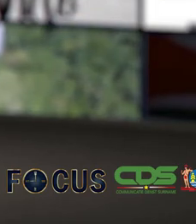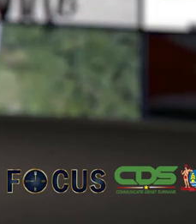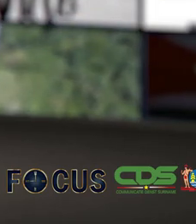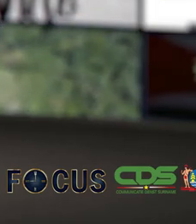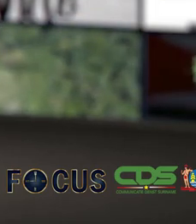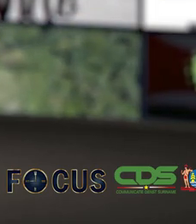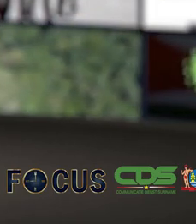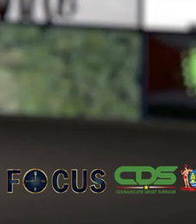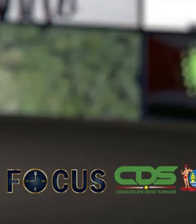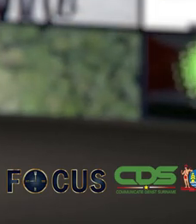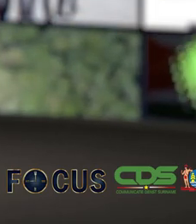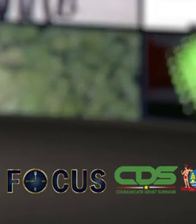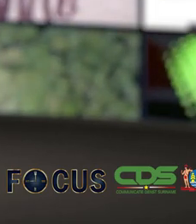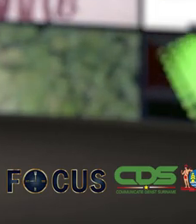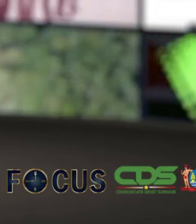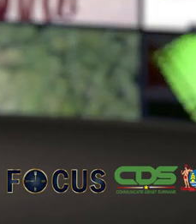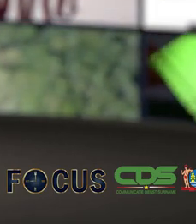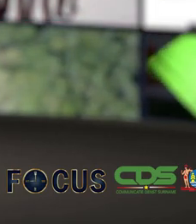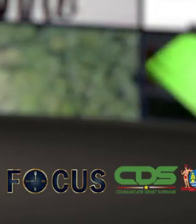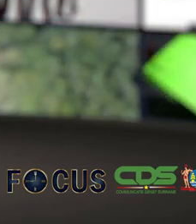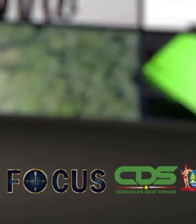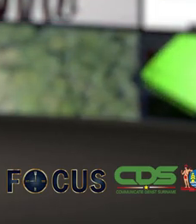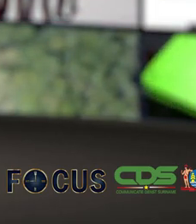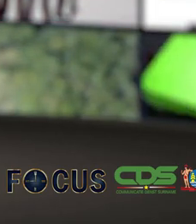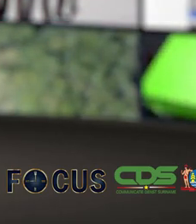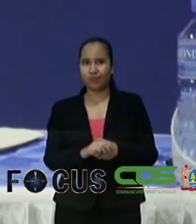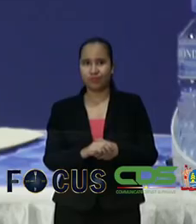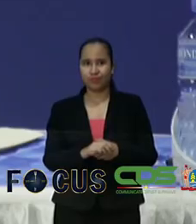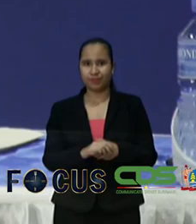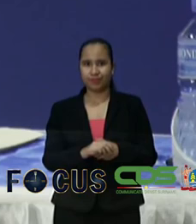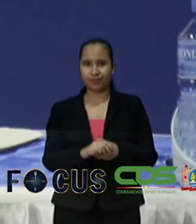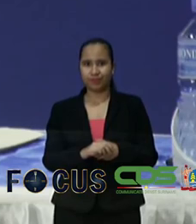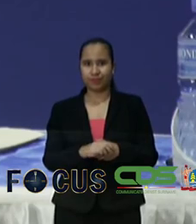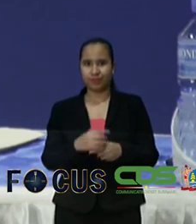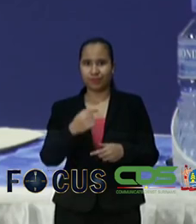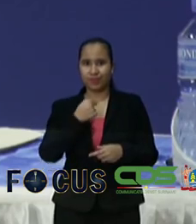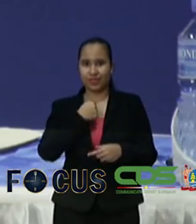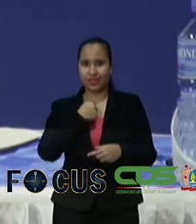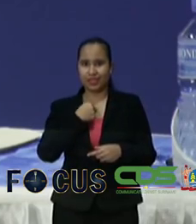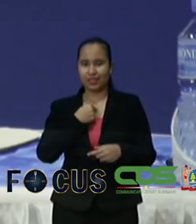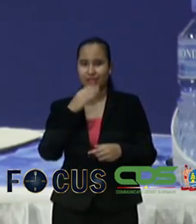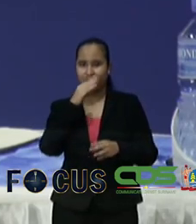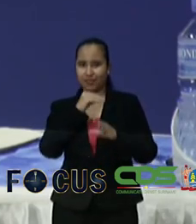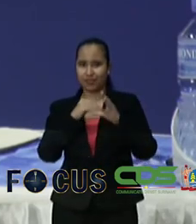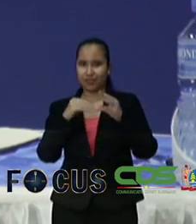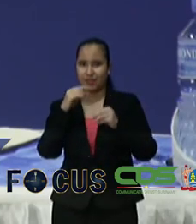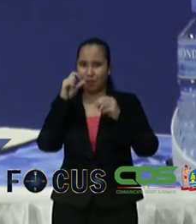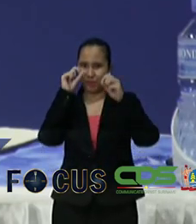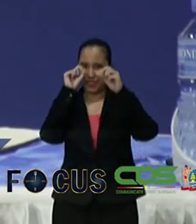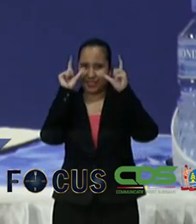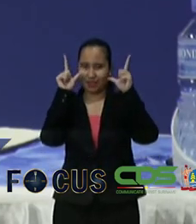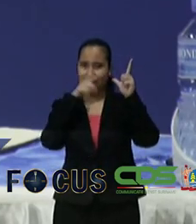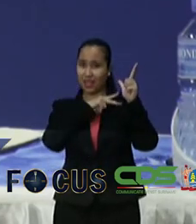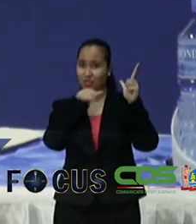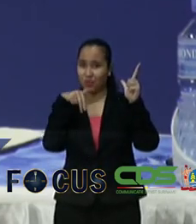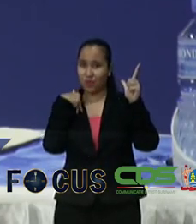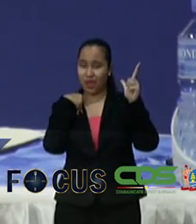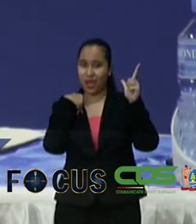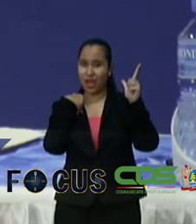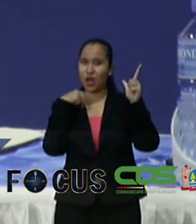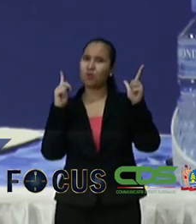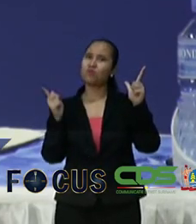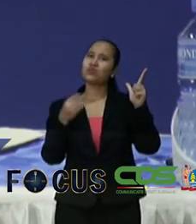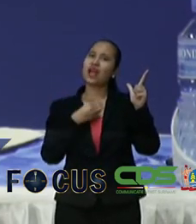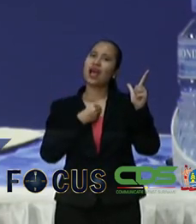vindt huis-aan-huis screening van zwakke huishoudens plaats. Aangeven vanuit het stukje besef dat wij moeten hebben